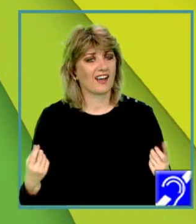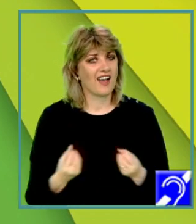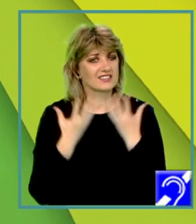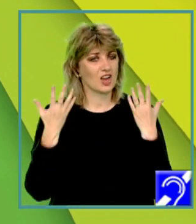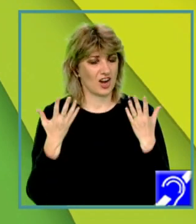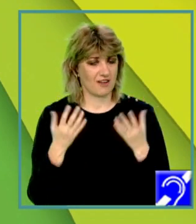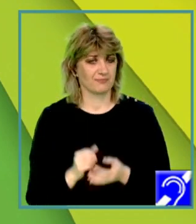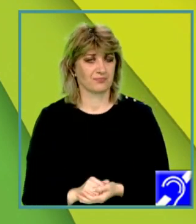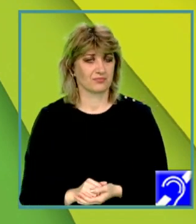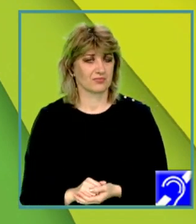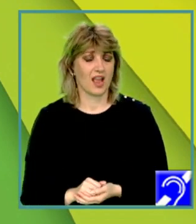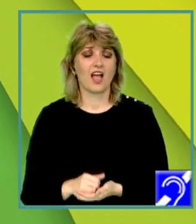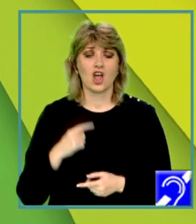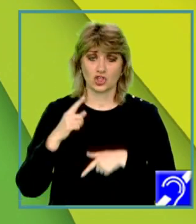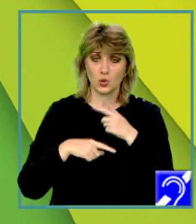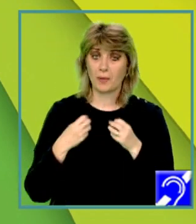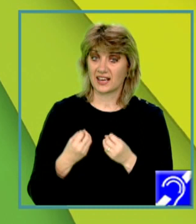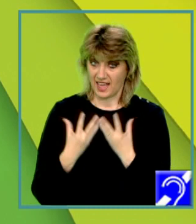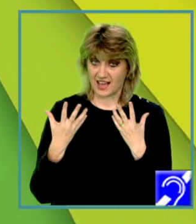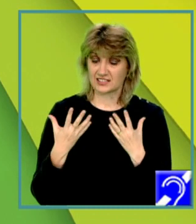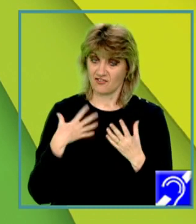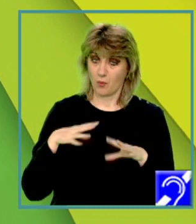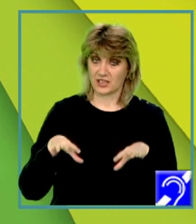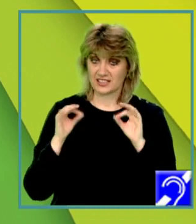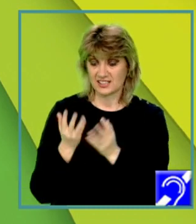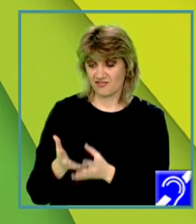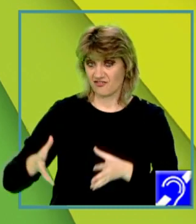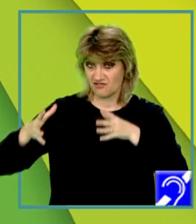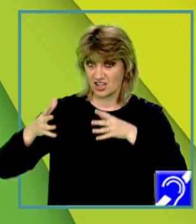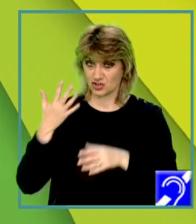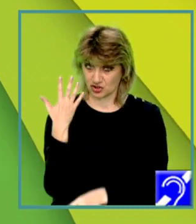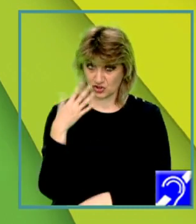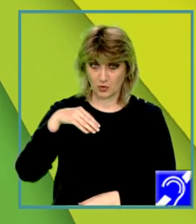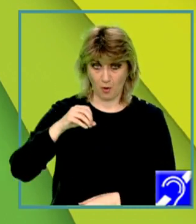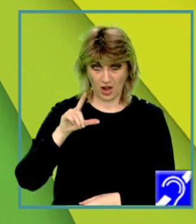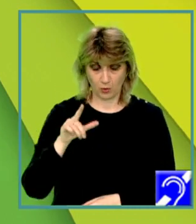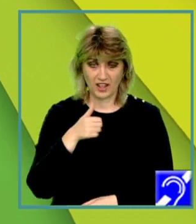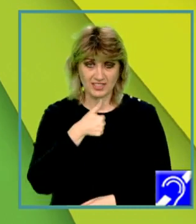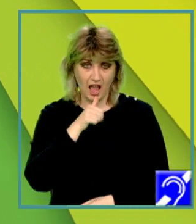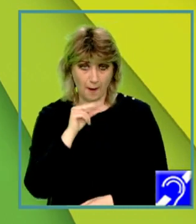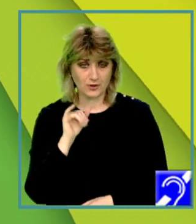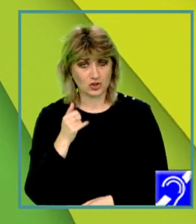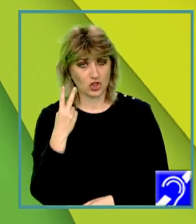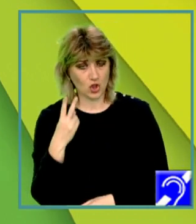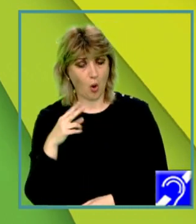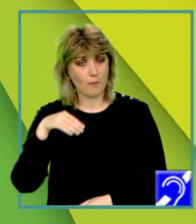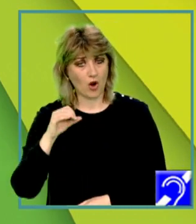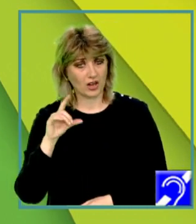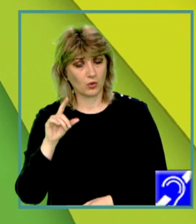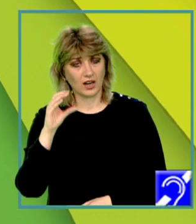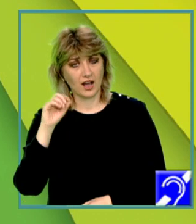treci după reacție vom regăsi în vasul nostru cinci molecule de apă și două molecule de oxigen